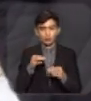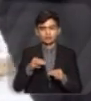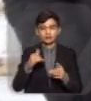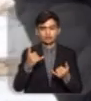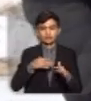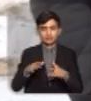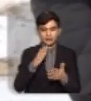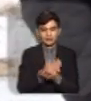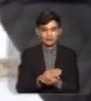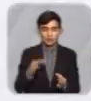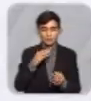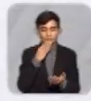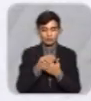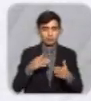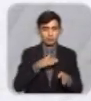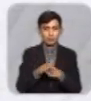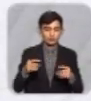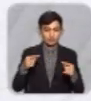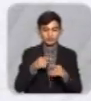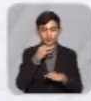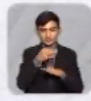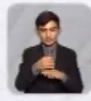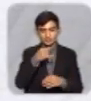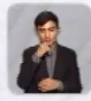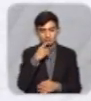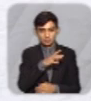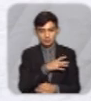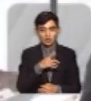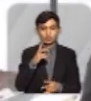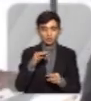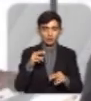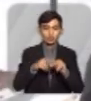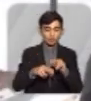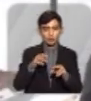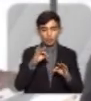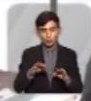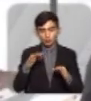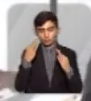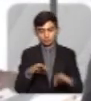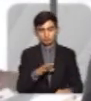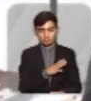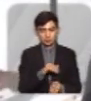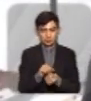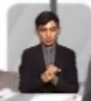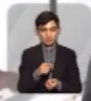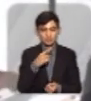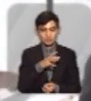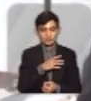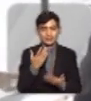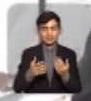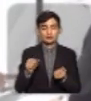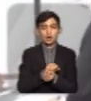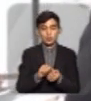толымды ақпар бере алмайтындықтарын айтады. Бірақ кәсіпкерлік нысанды соғуға рұқсат болған дейді. Если бы не было разрешительных документов, егер